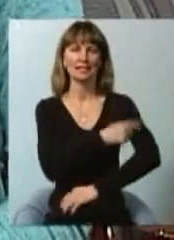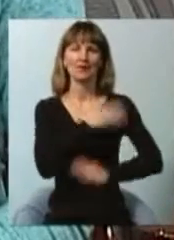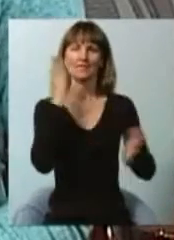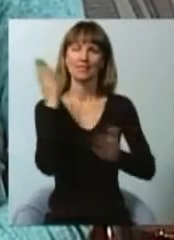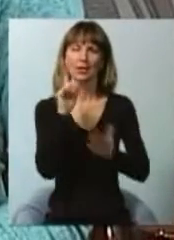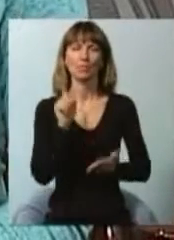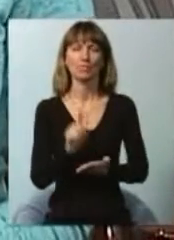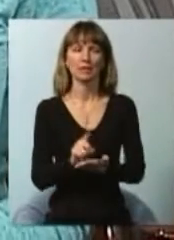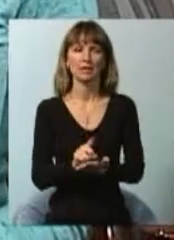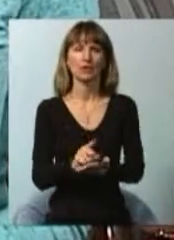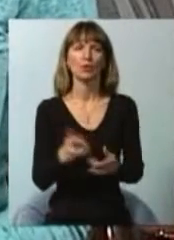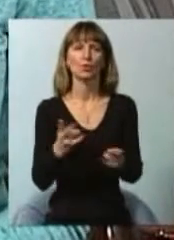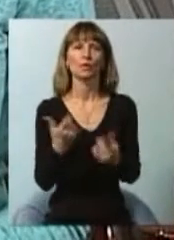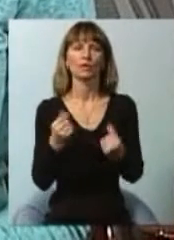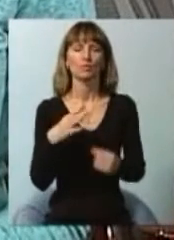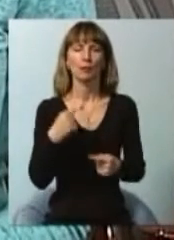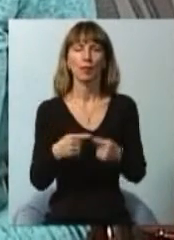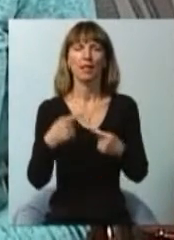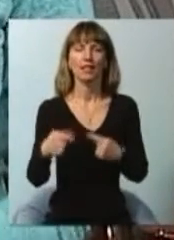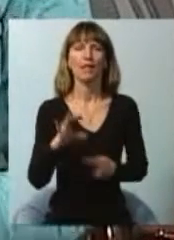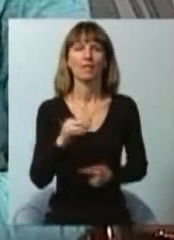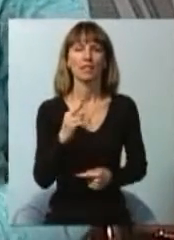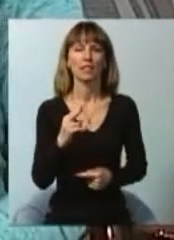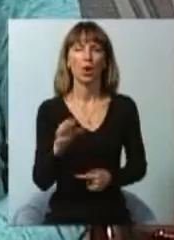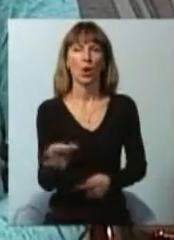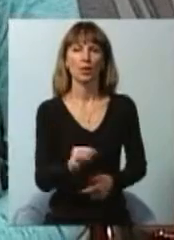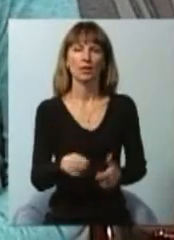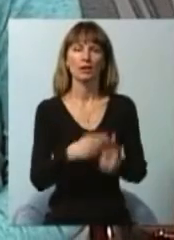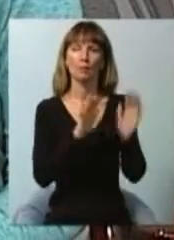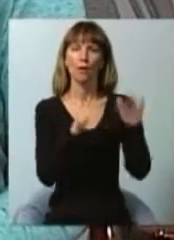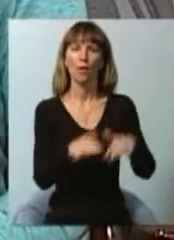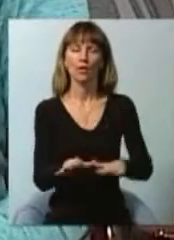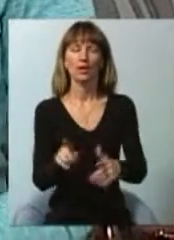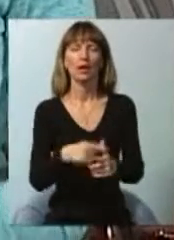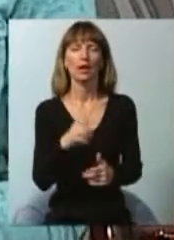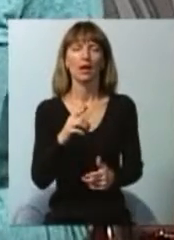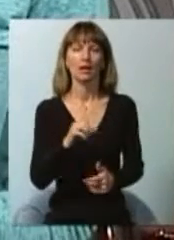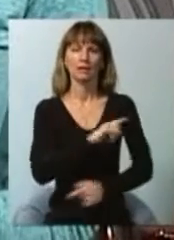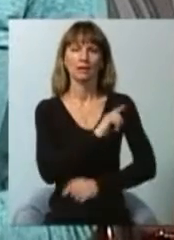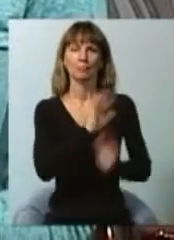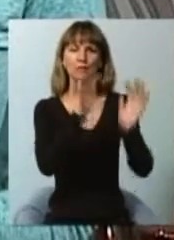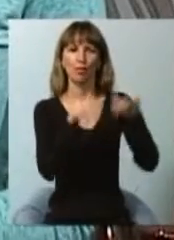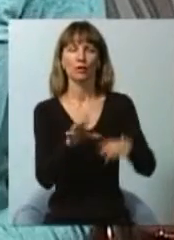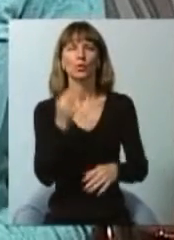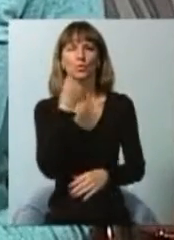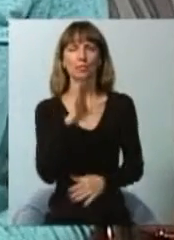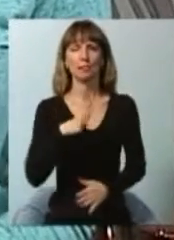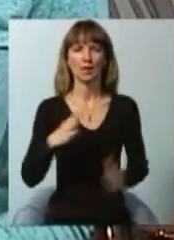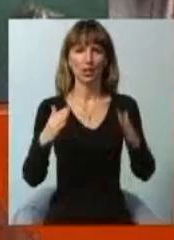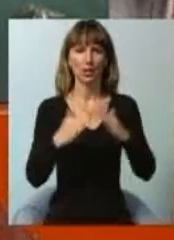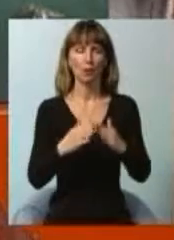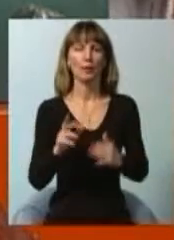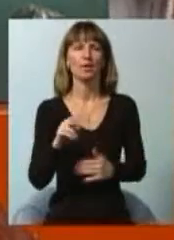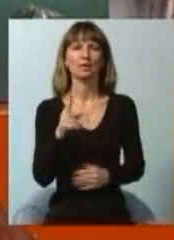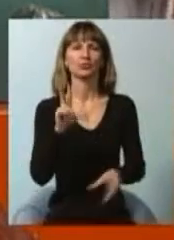то обов'язково тримаєтеся десь подалі від озера або моря або океану. Та, звичайно, таки краще перебувати вдома. Як ти